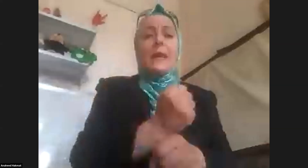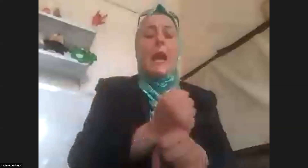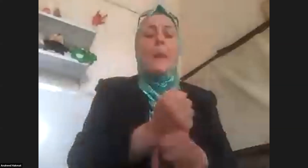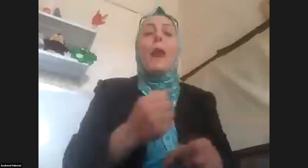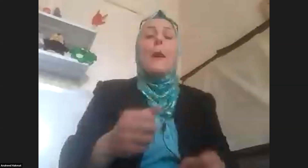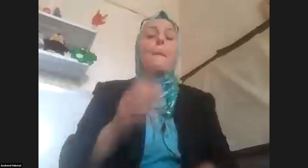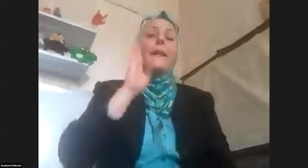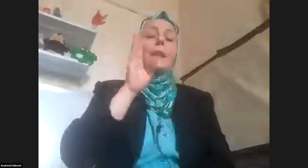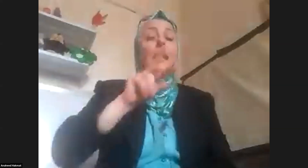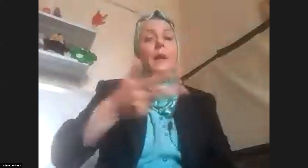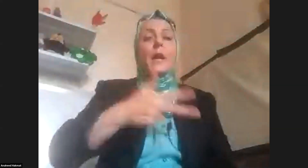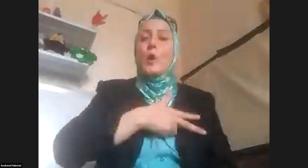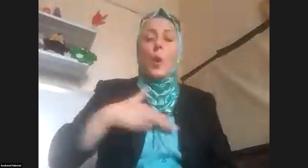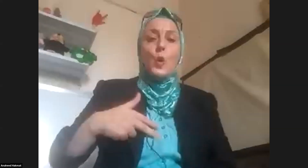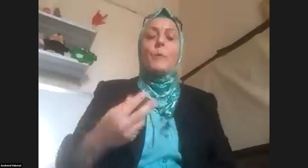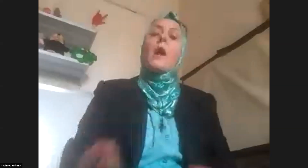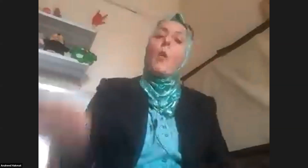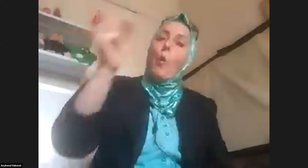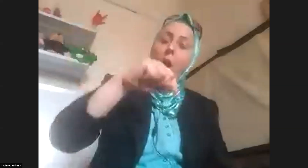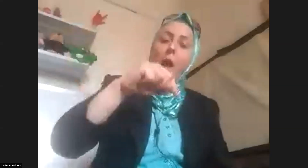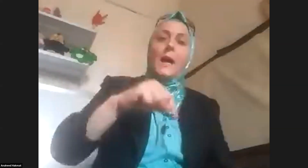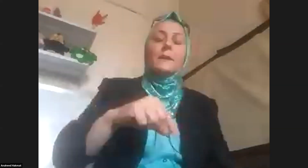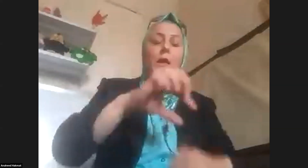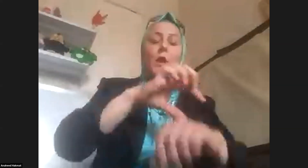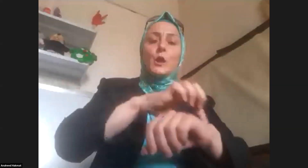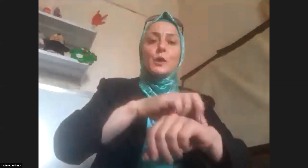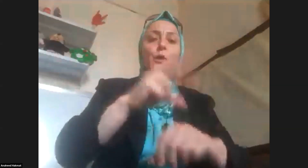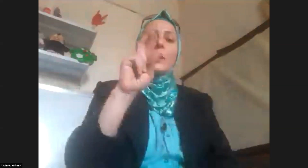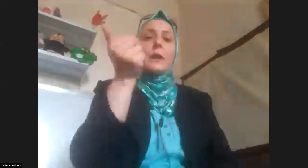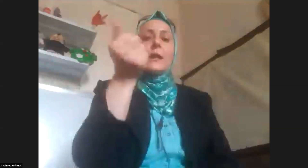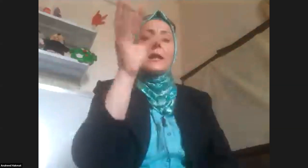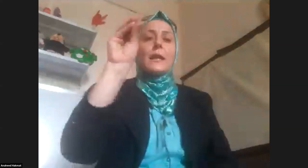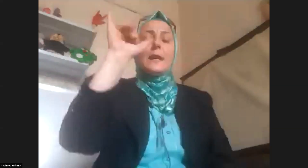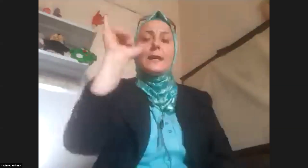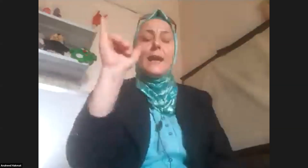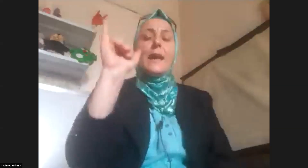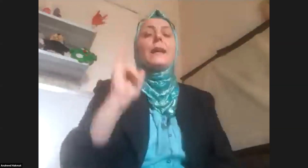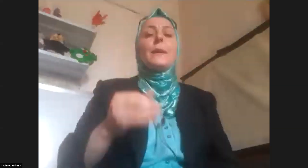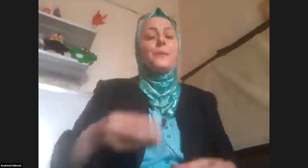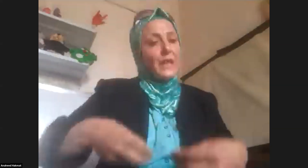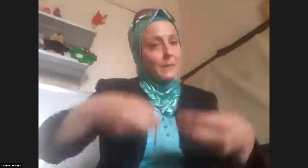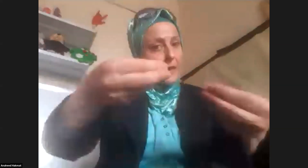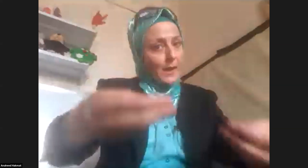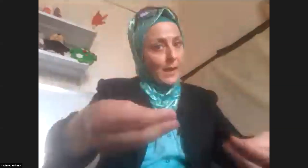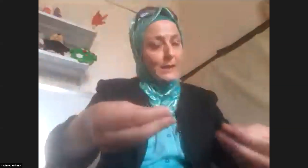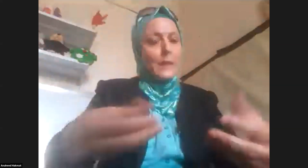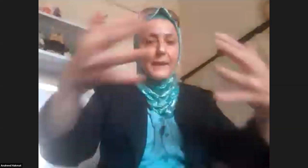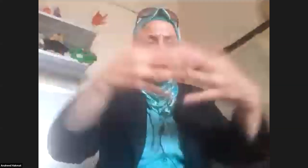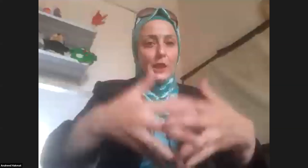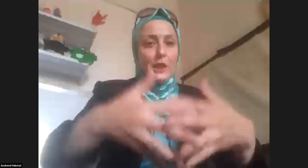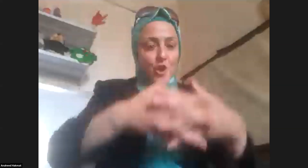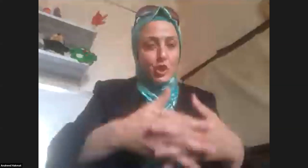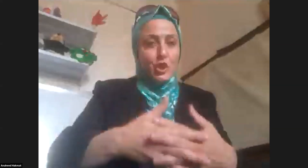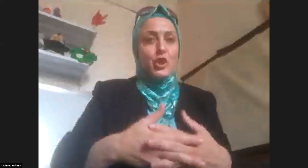الرسمي، وأيضا الدكتور زاهي عازر الذي قدم عن الشراكة